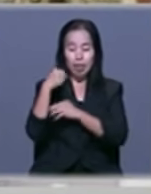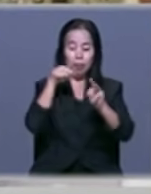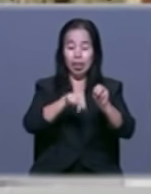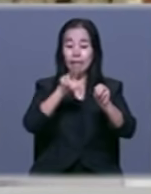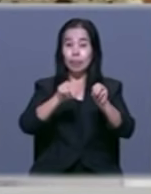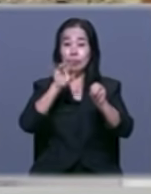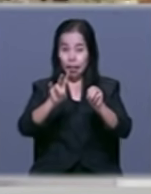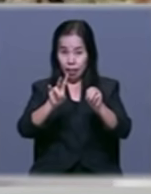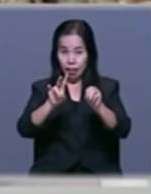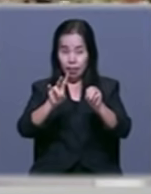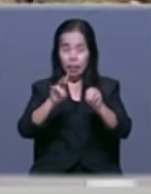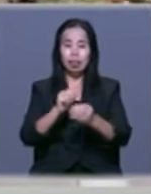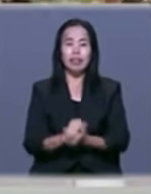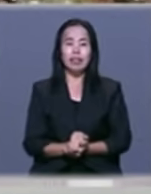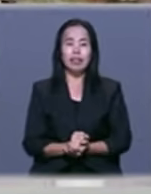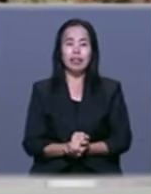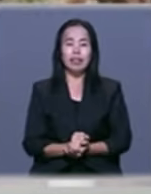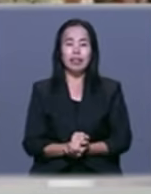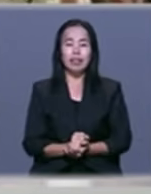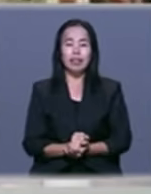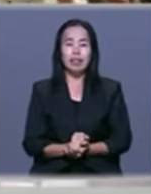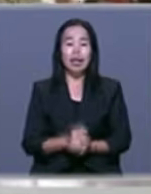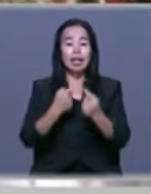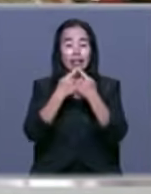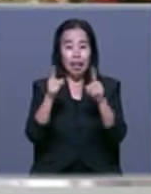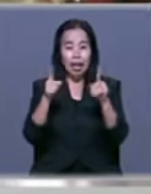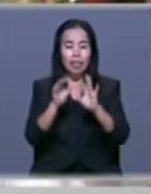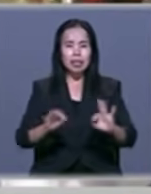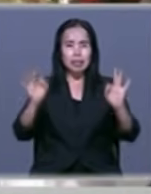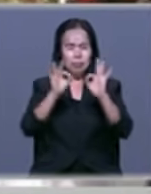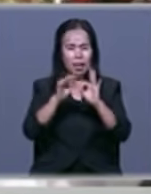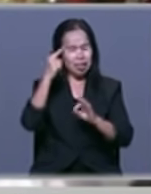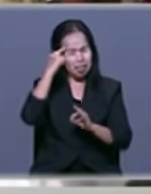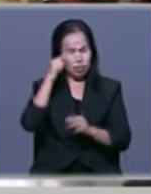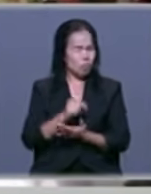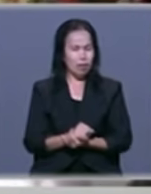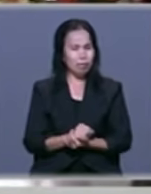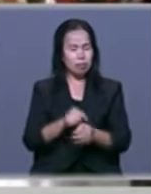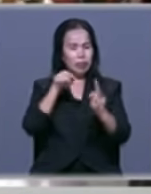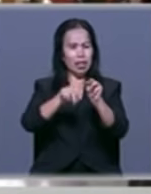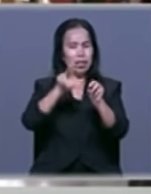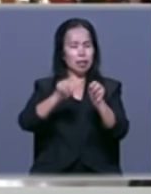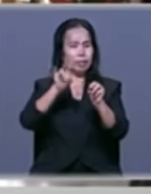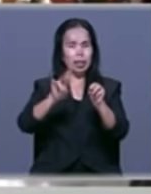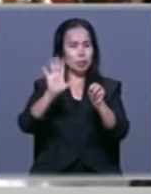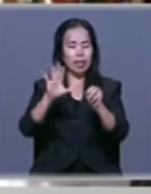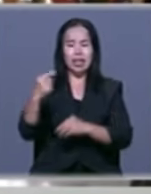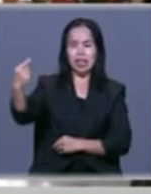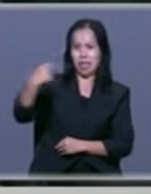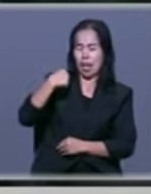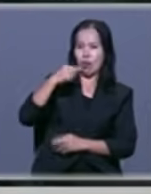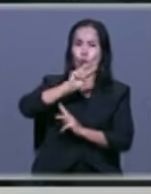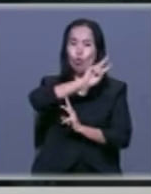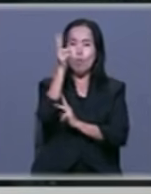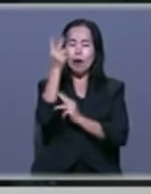แต่ทีนี้สิ่งที่ใช้จริงๆเนี่ยไม่น่าจะใช้มาตรา37 ในการมาสั่งปิด Voice TV ในการสั่งปิด Voice